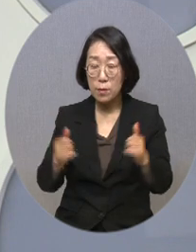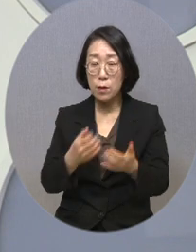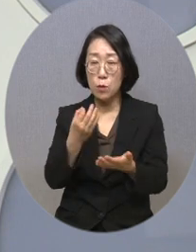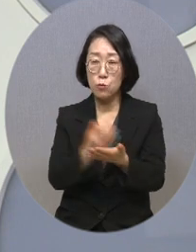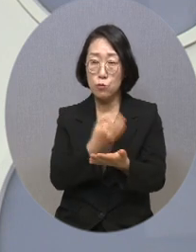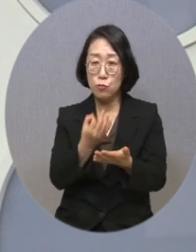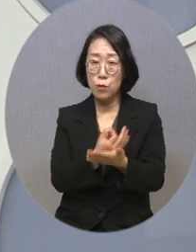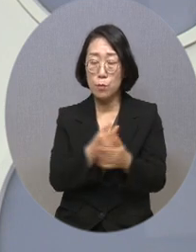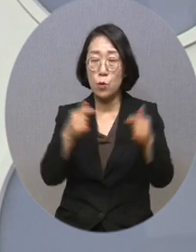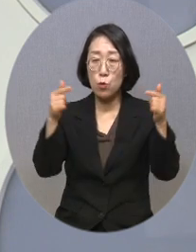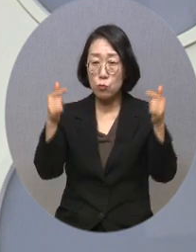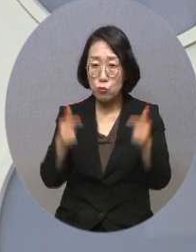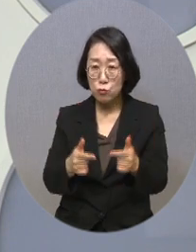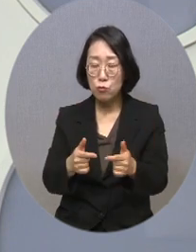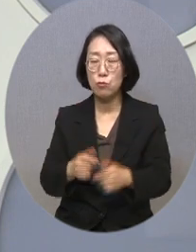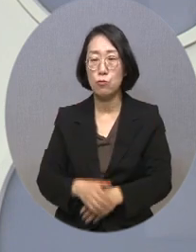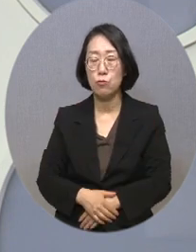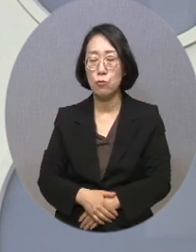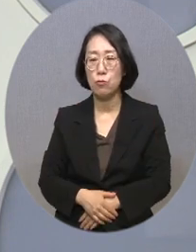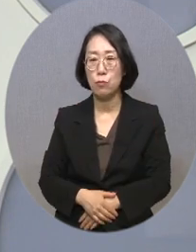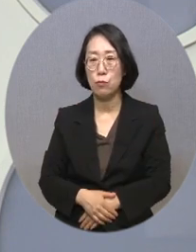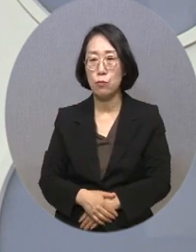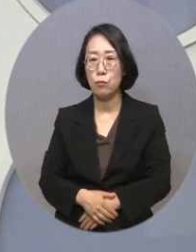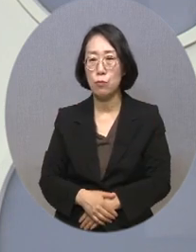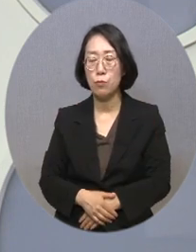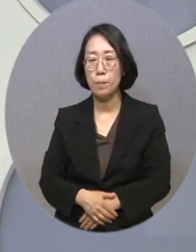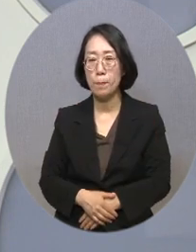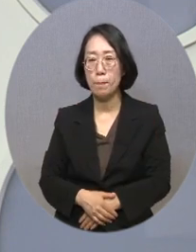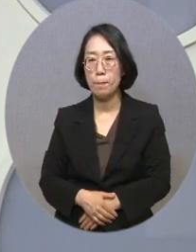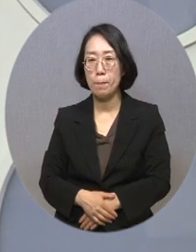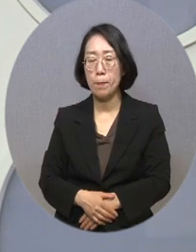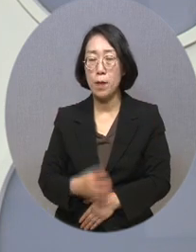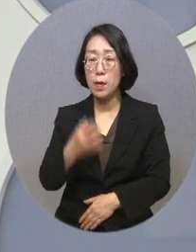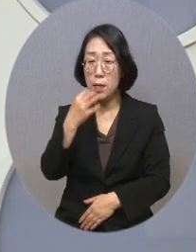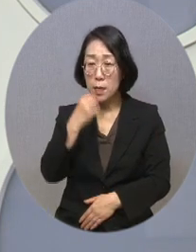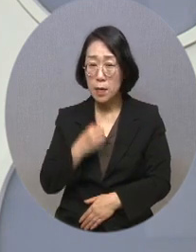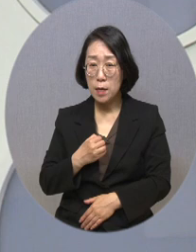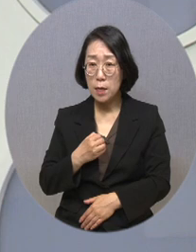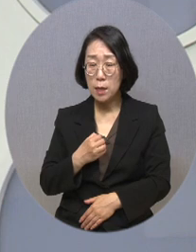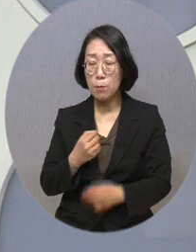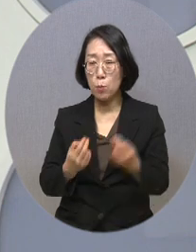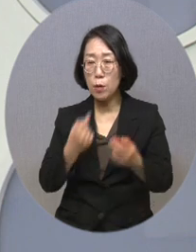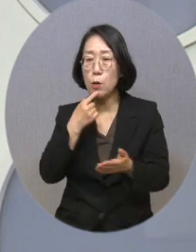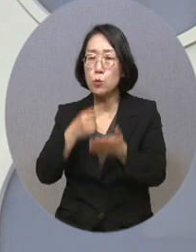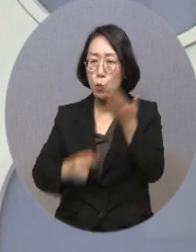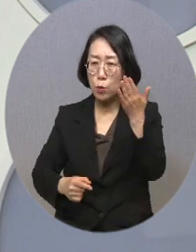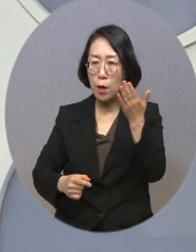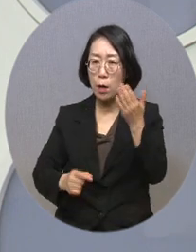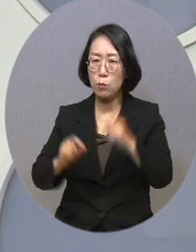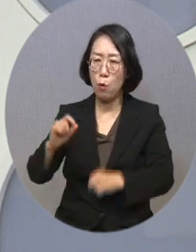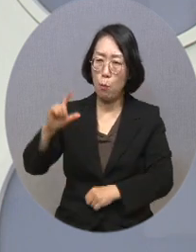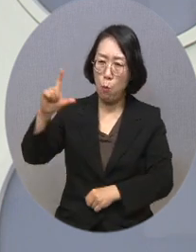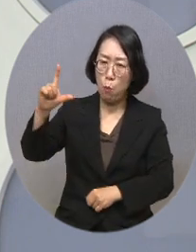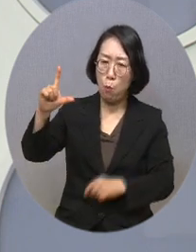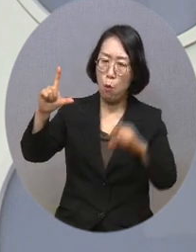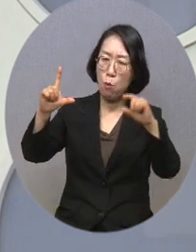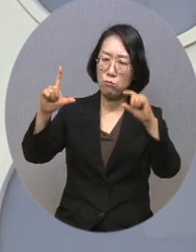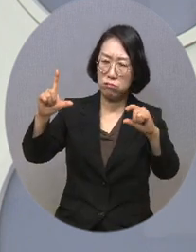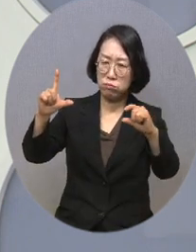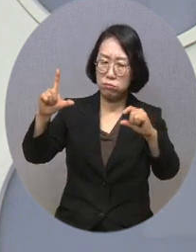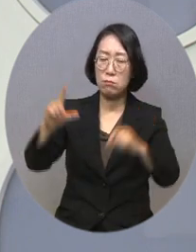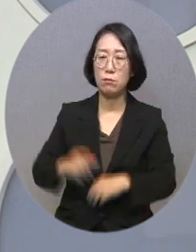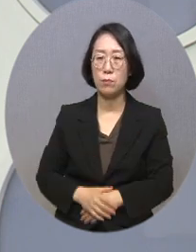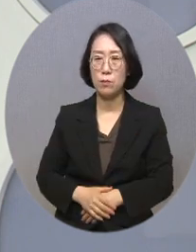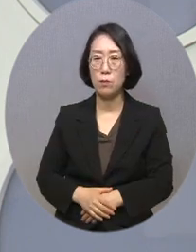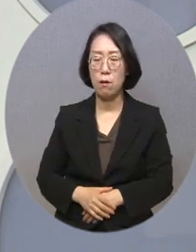줄어들고 수익은 이제 오히려 이익보다 손실이 나는 그런 상태에 있는 이런